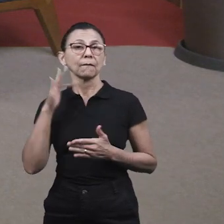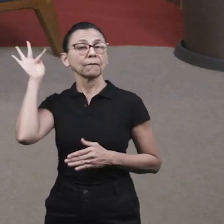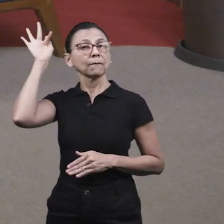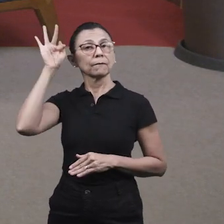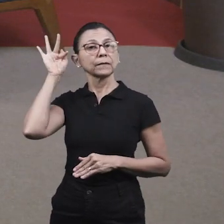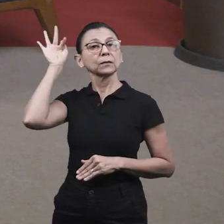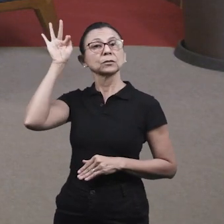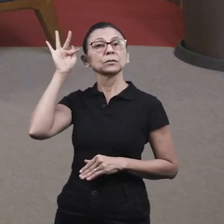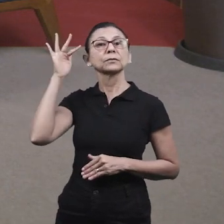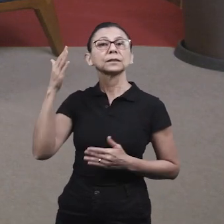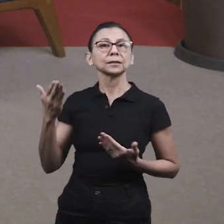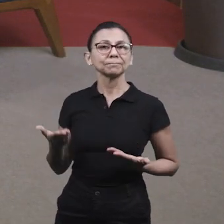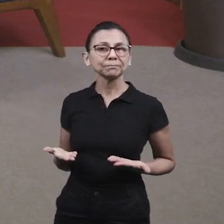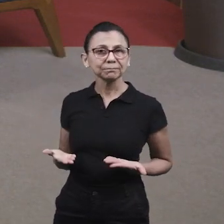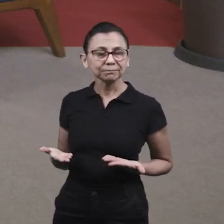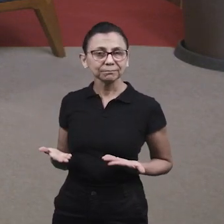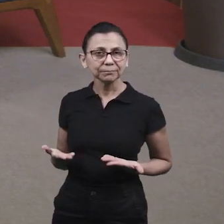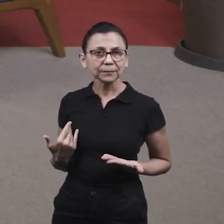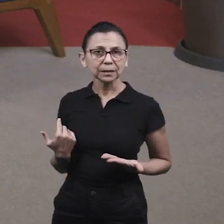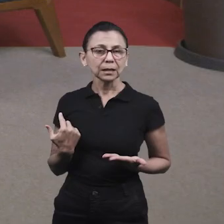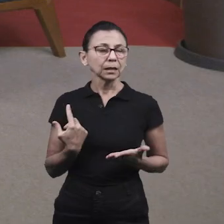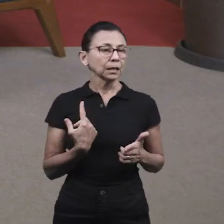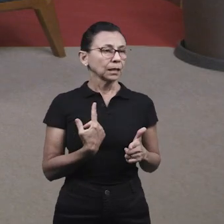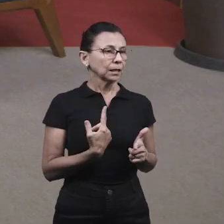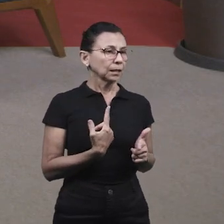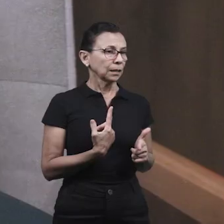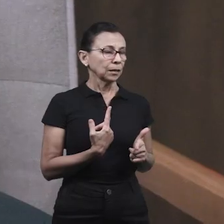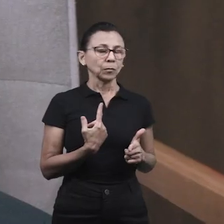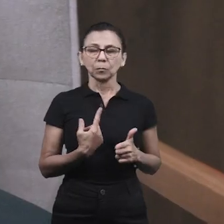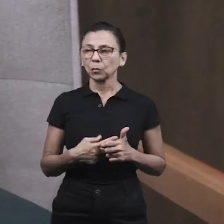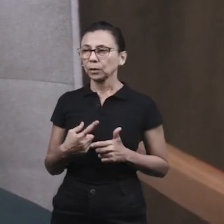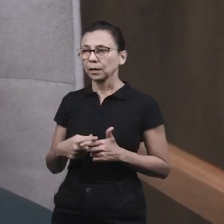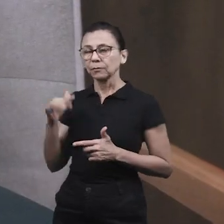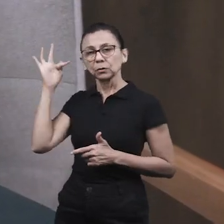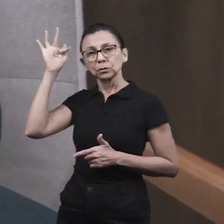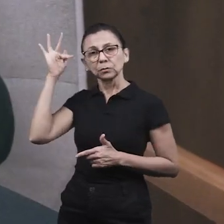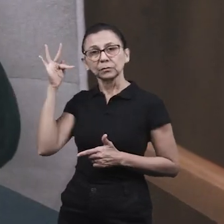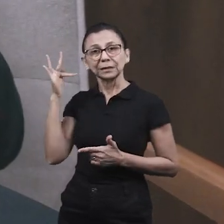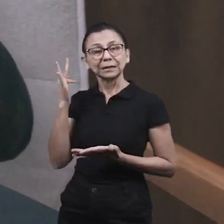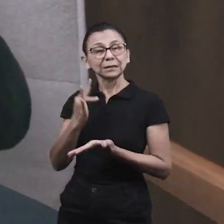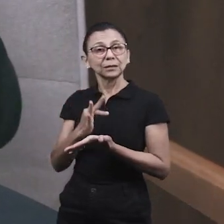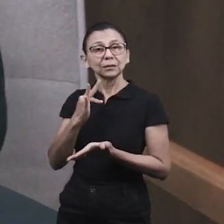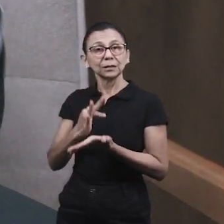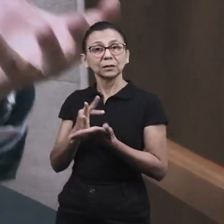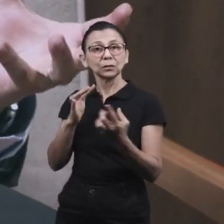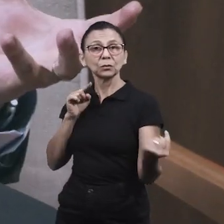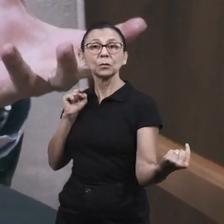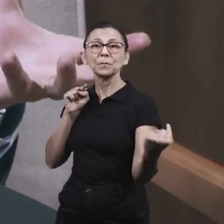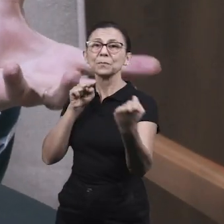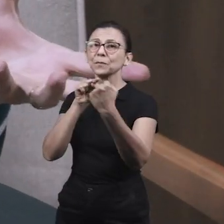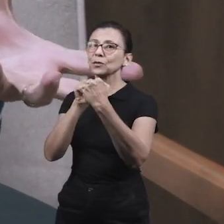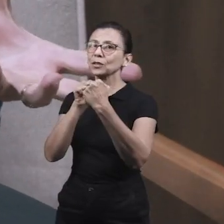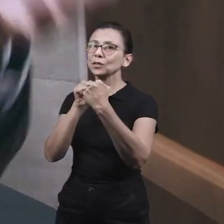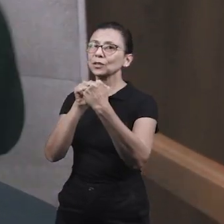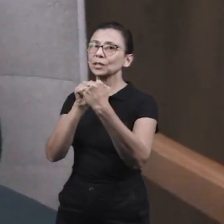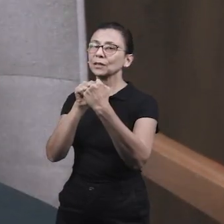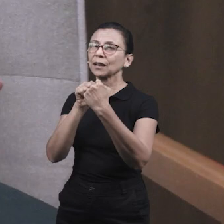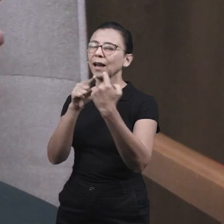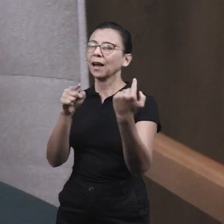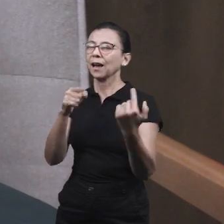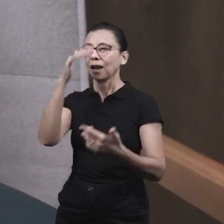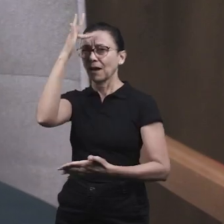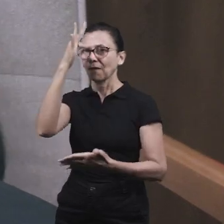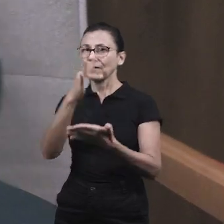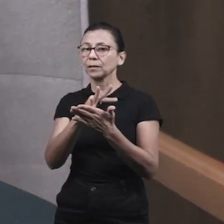travaillée beaucoup par la philosophie. Quel est l'impact de cela, donc, pour l'Évangile? C'est parce que la philosophie